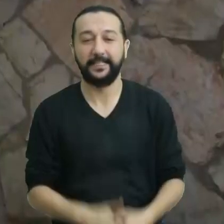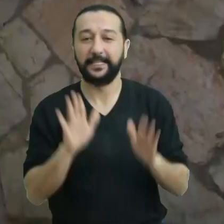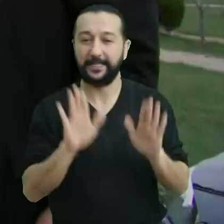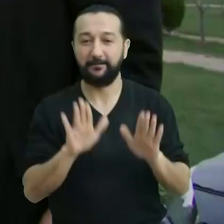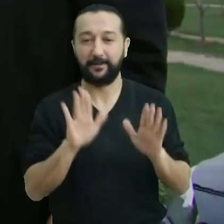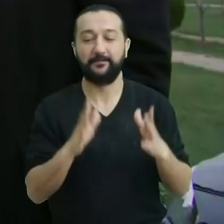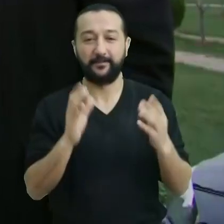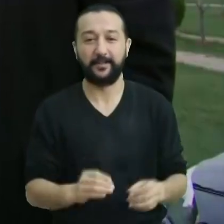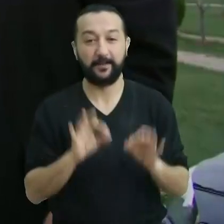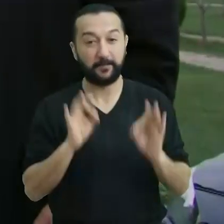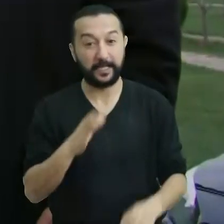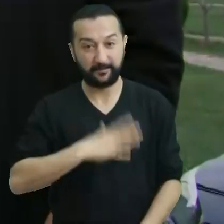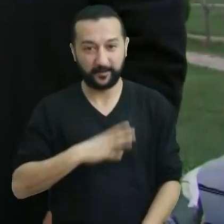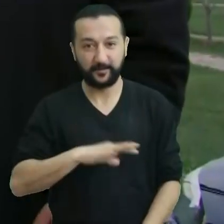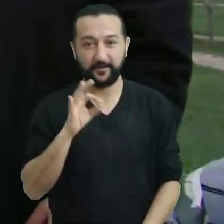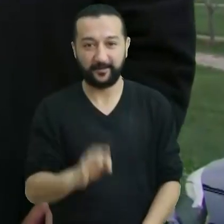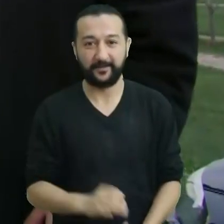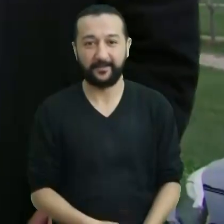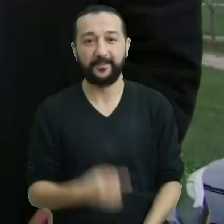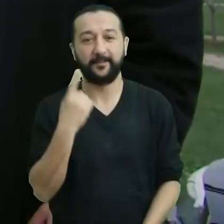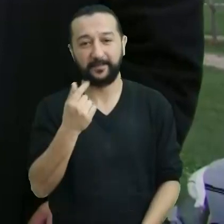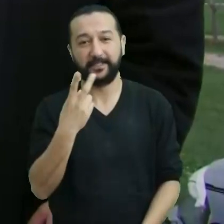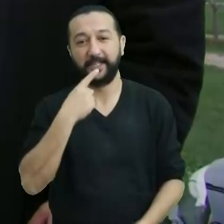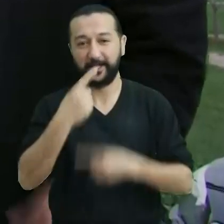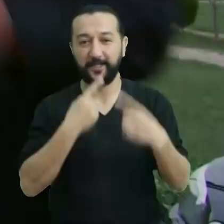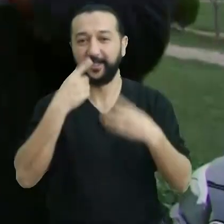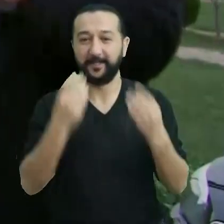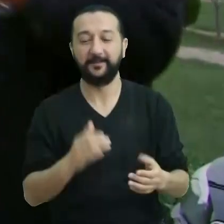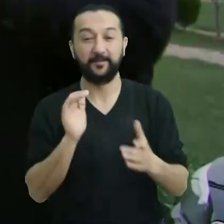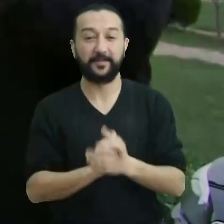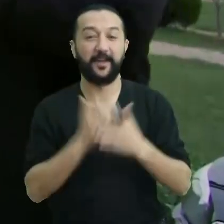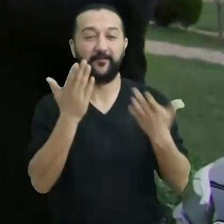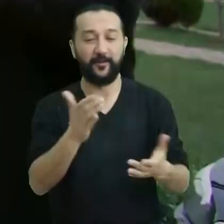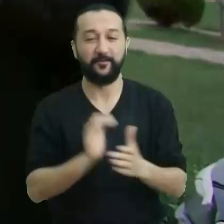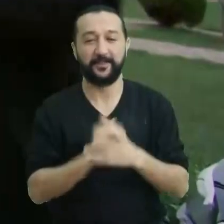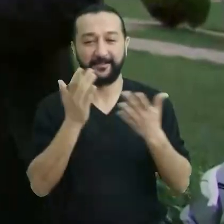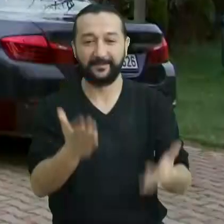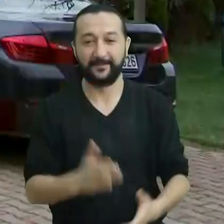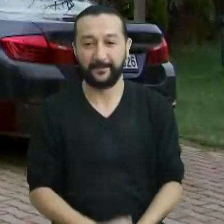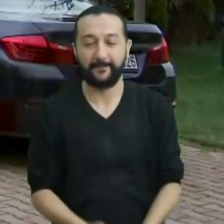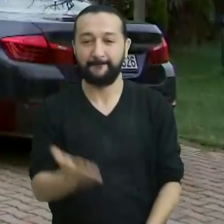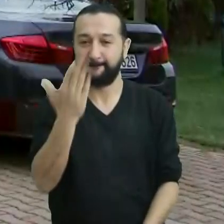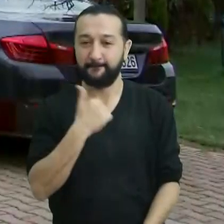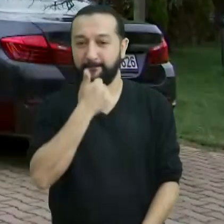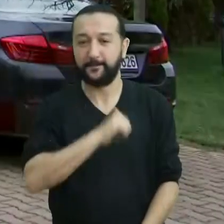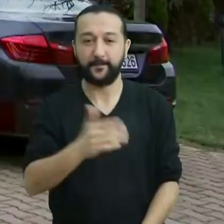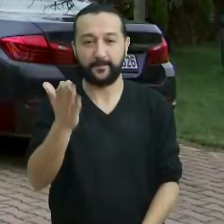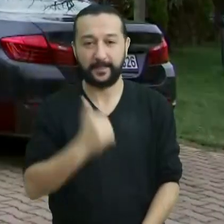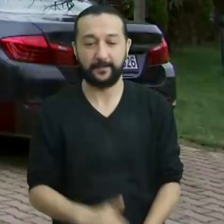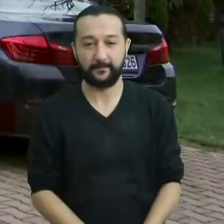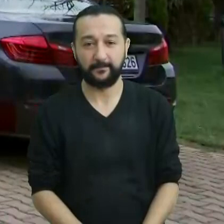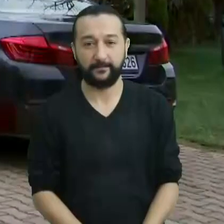Tamam, tamam. Madem öyle, bir iki cümle edeyim. Bravo. Kırmızı örtü serili derme çatma kürsü.